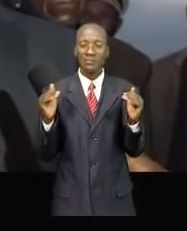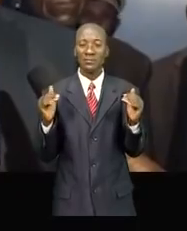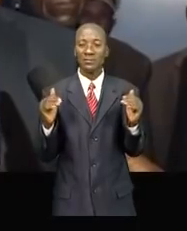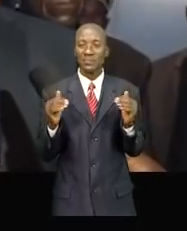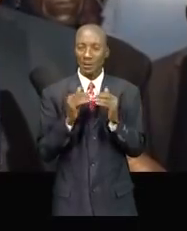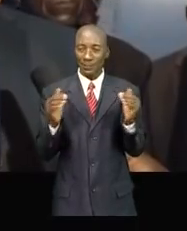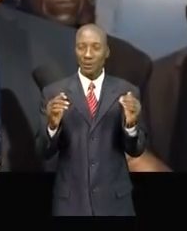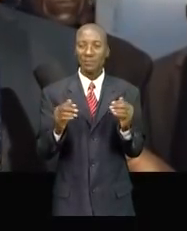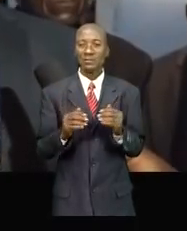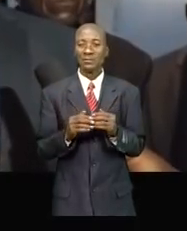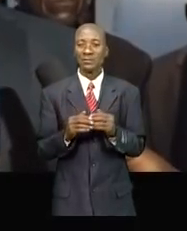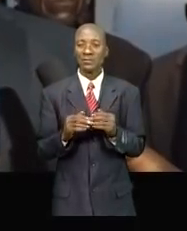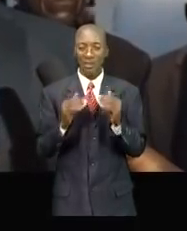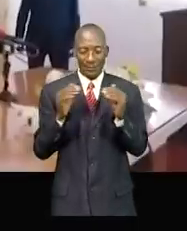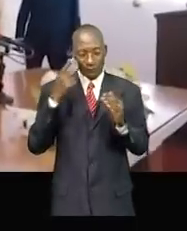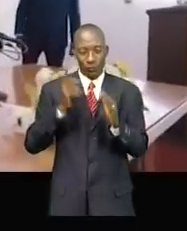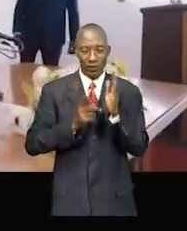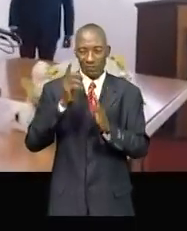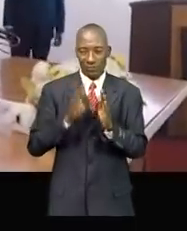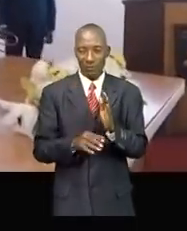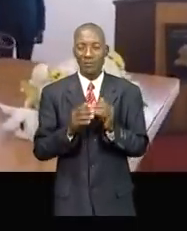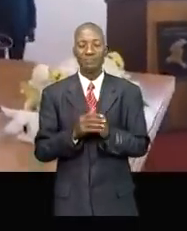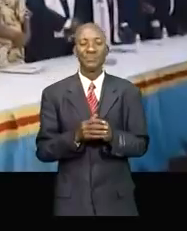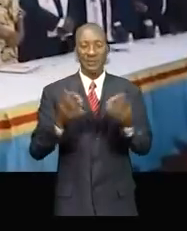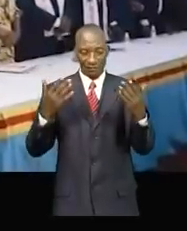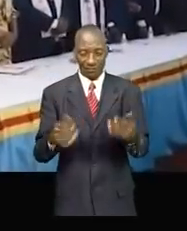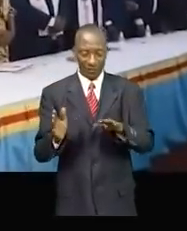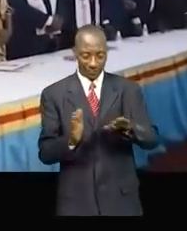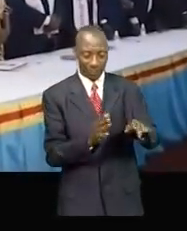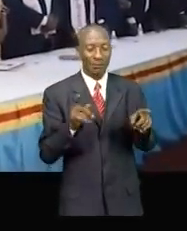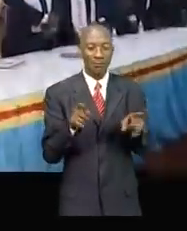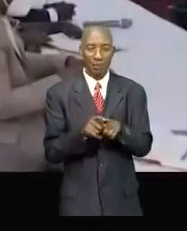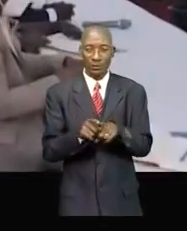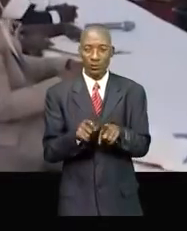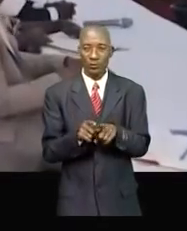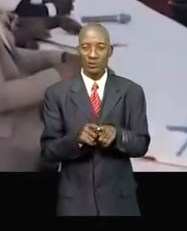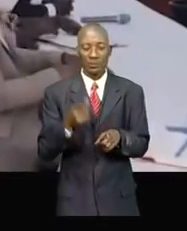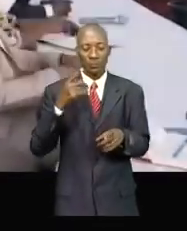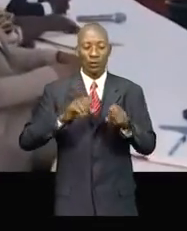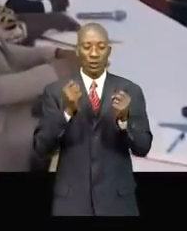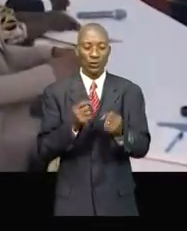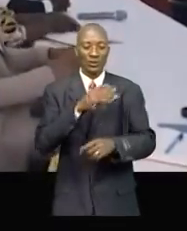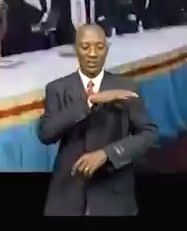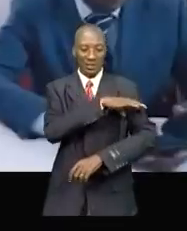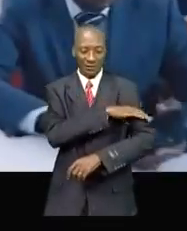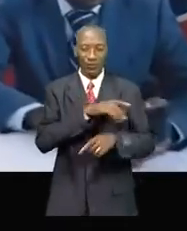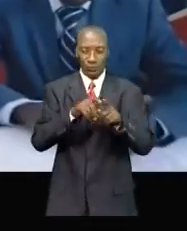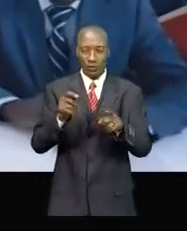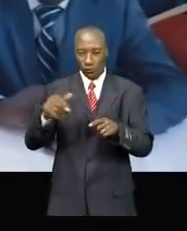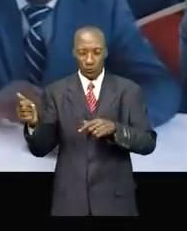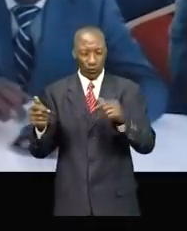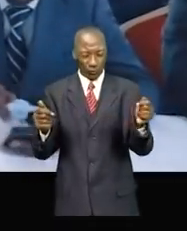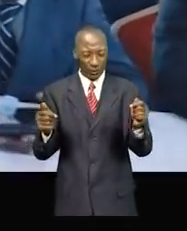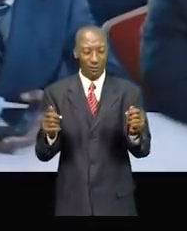ça, avec la notabilité que nous dirigeons. Même son des cloches du côté des organisations de la société civile et des groupes de pression du